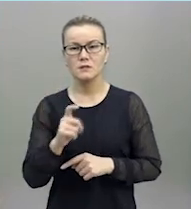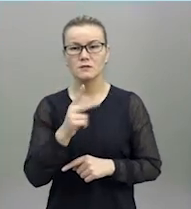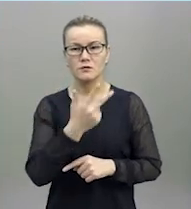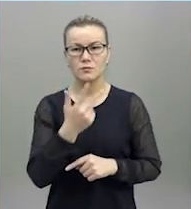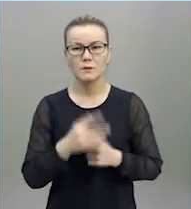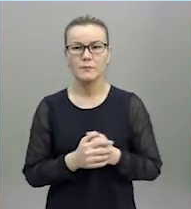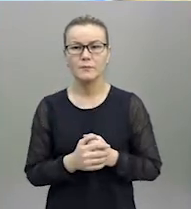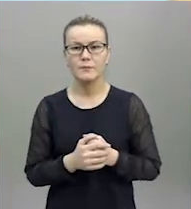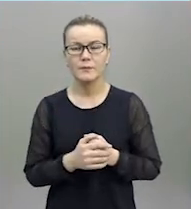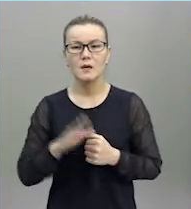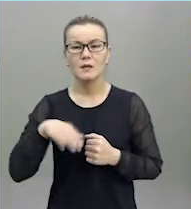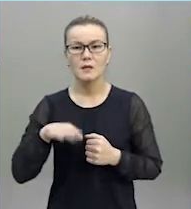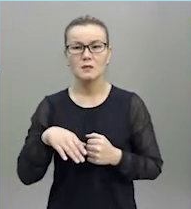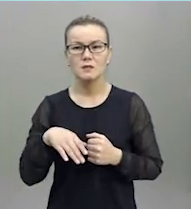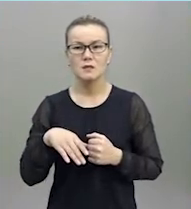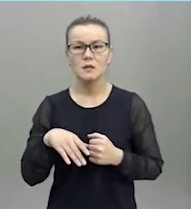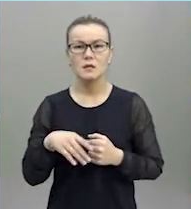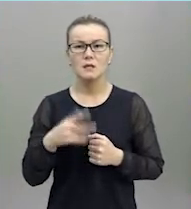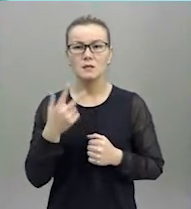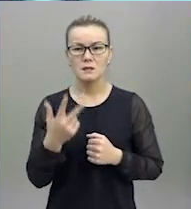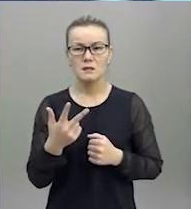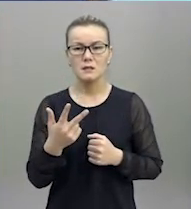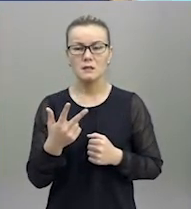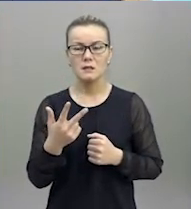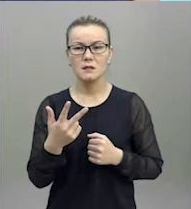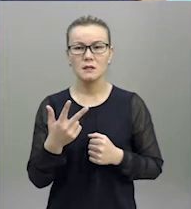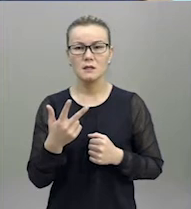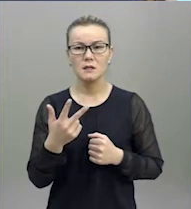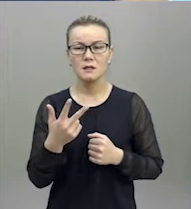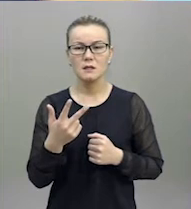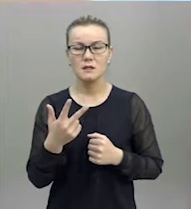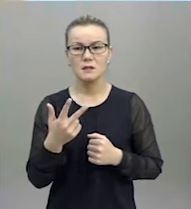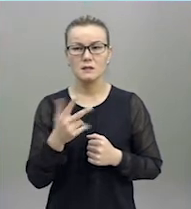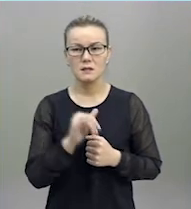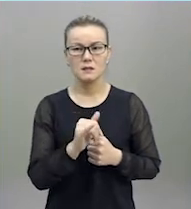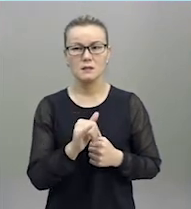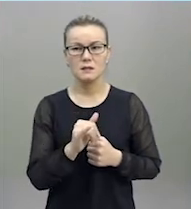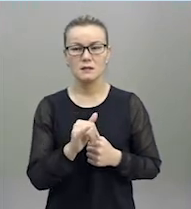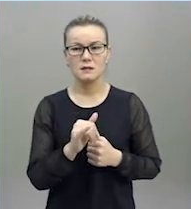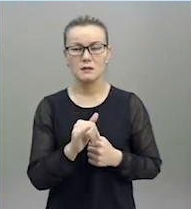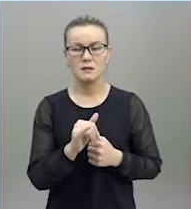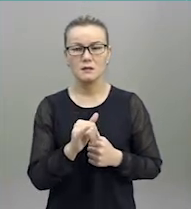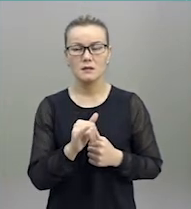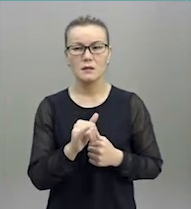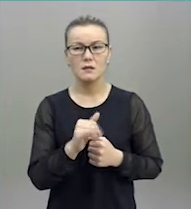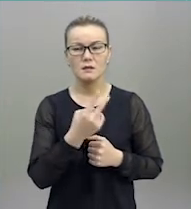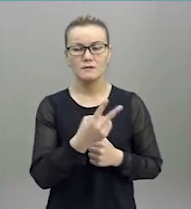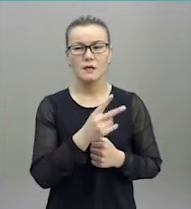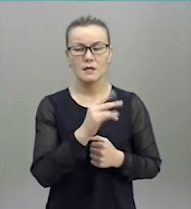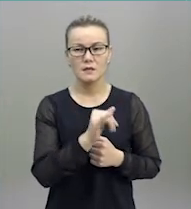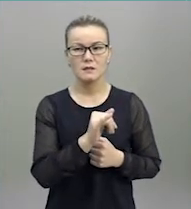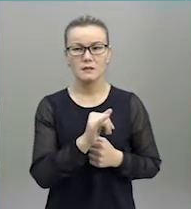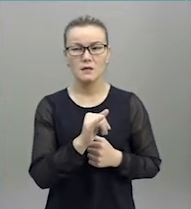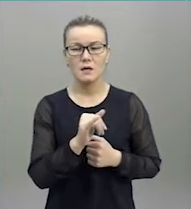далее 3y ведь я от подобные слагаемые разные подобные слогами подчеркивают